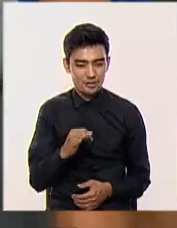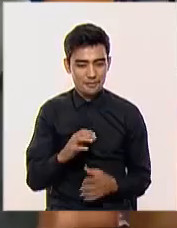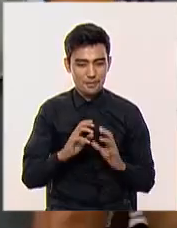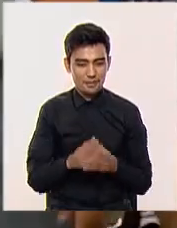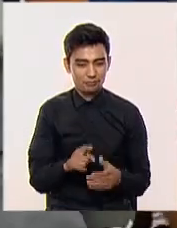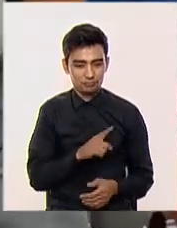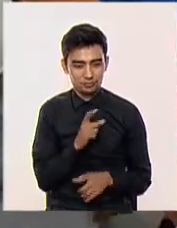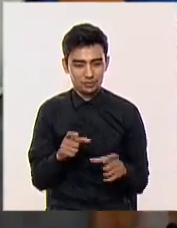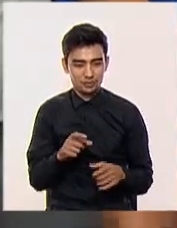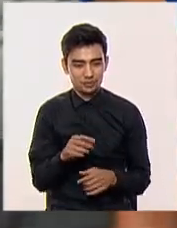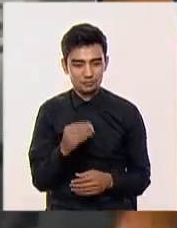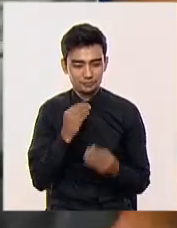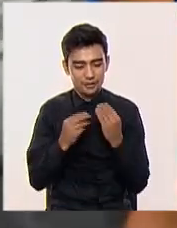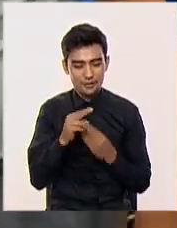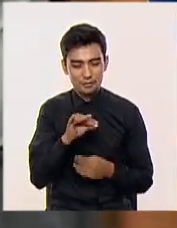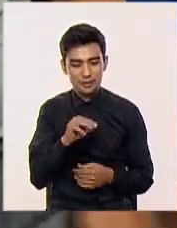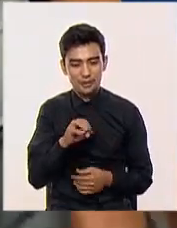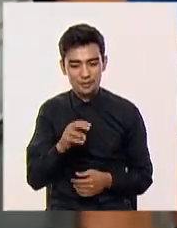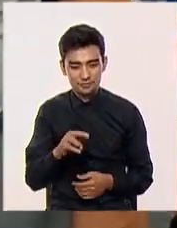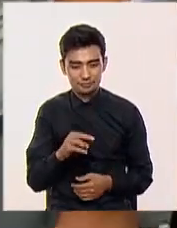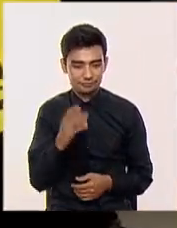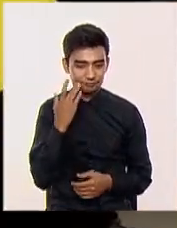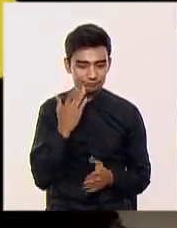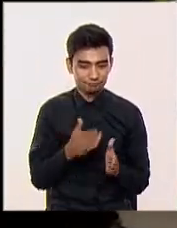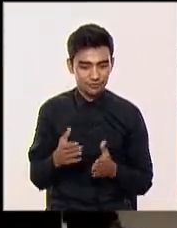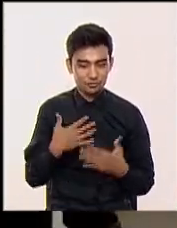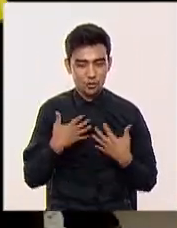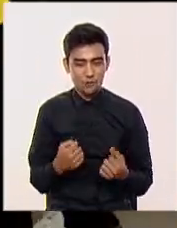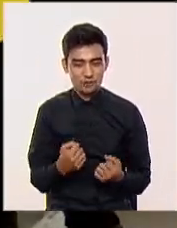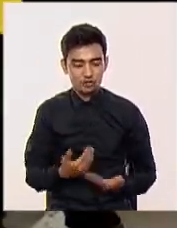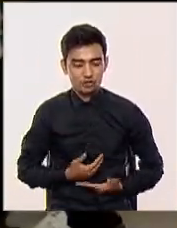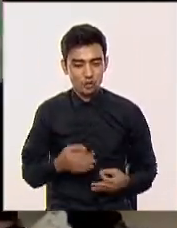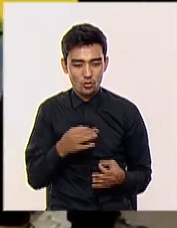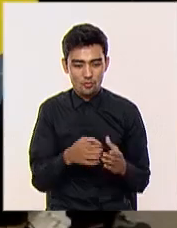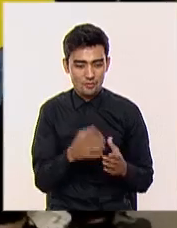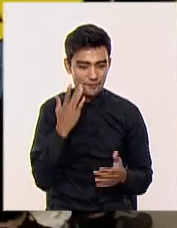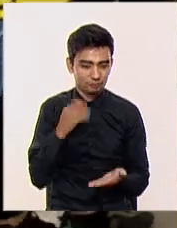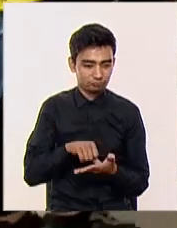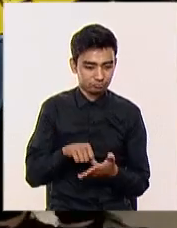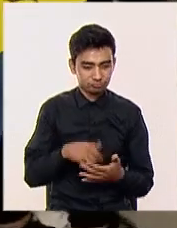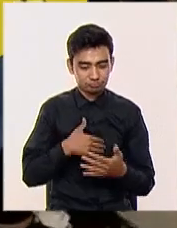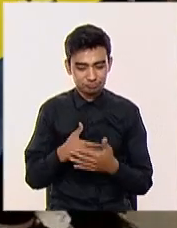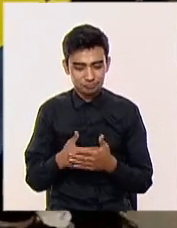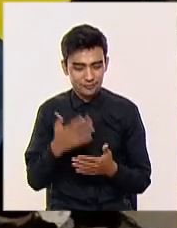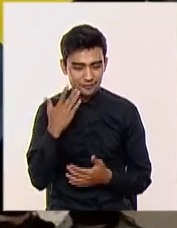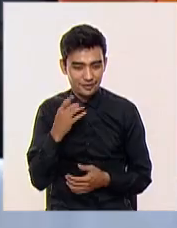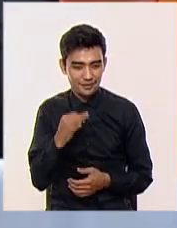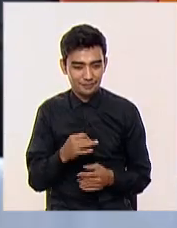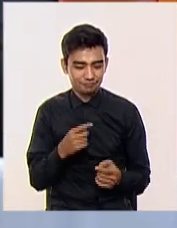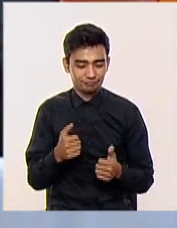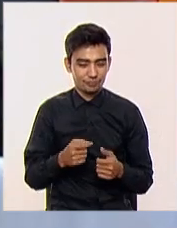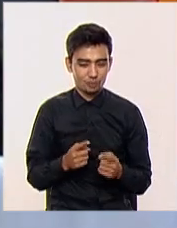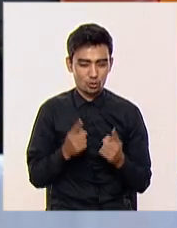области сбалансированного питания. Компания активно продвигает здоровый образ жизни, в том числе участвуя во всех крупномасштабных